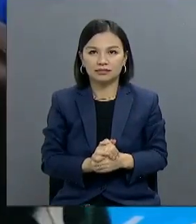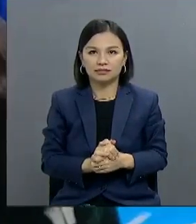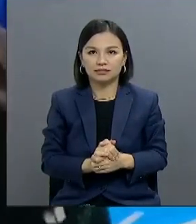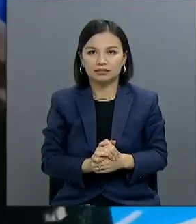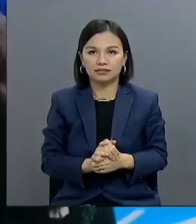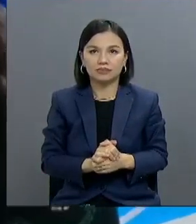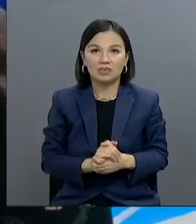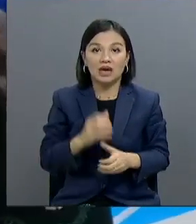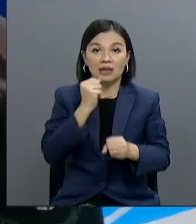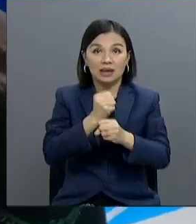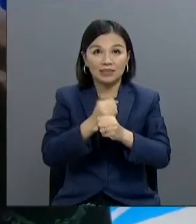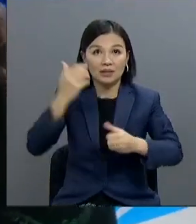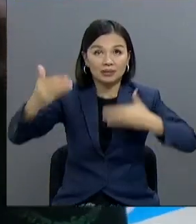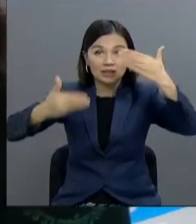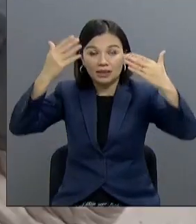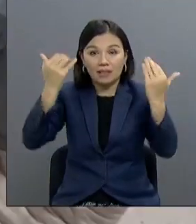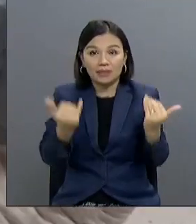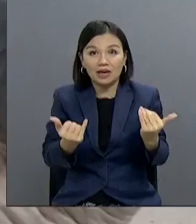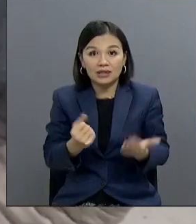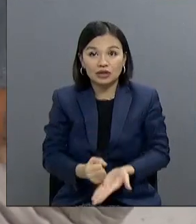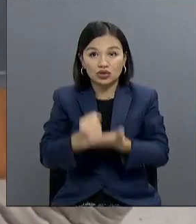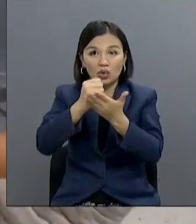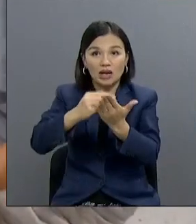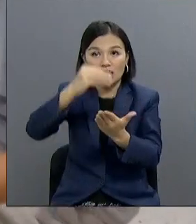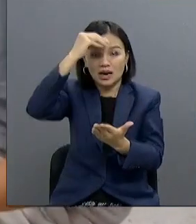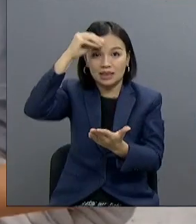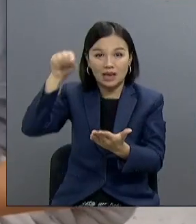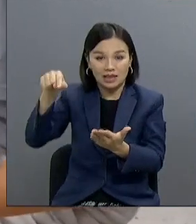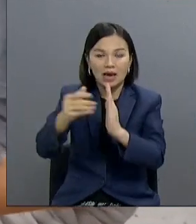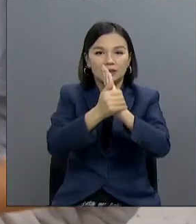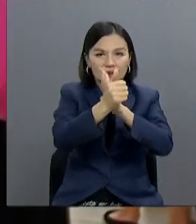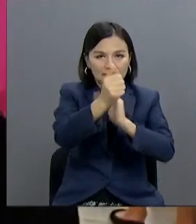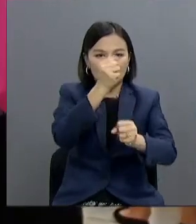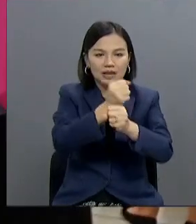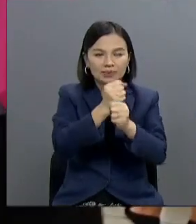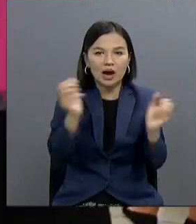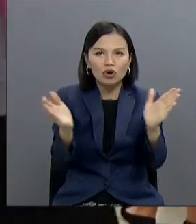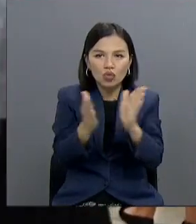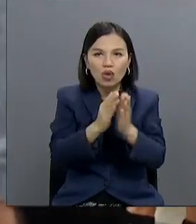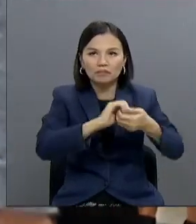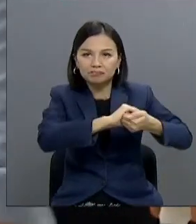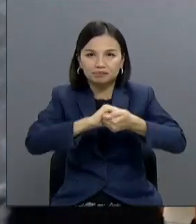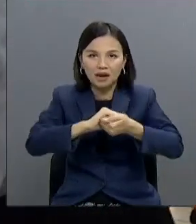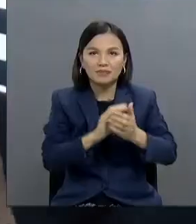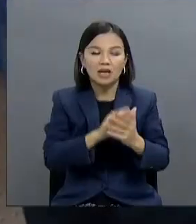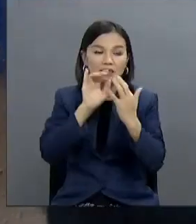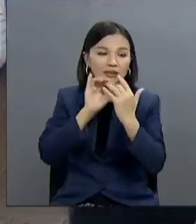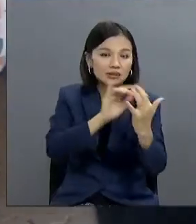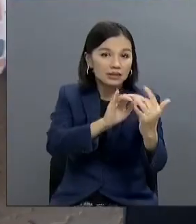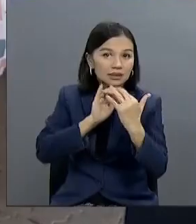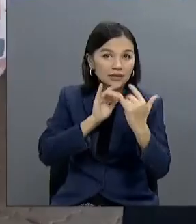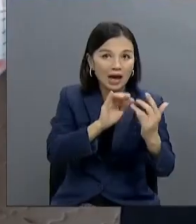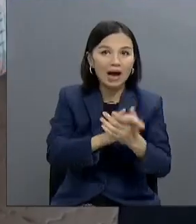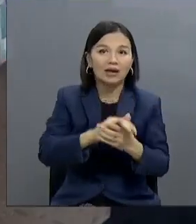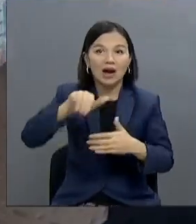การในครั้งนี้มีวัตถุประสงค์เพื่อให้นักศึกษามีทักษะการทำงานร่วมกับผู้อื่นสามารถที่จะสื่อสารให้กับสาธารณ